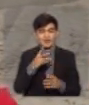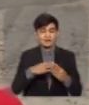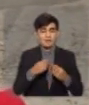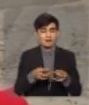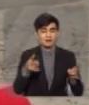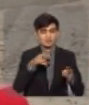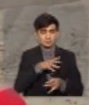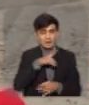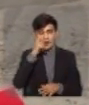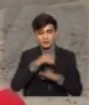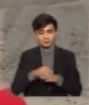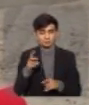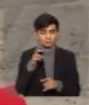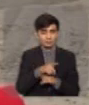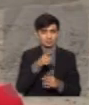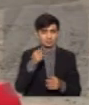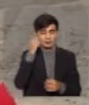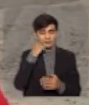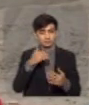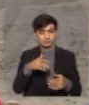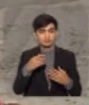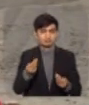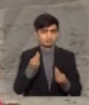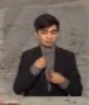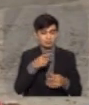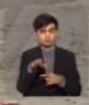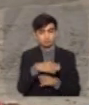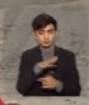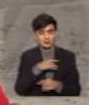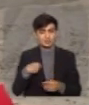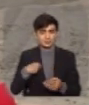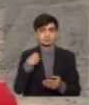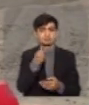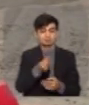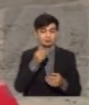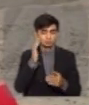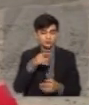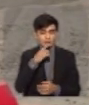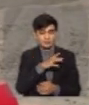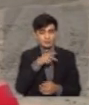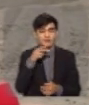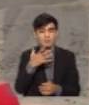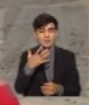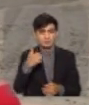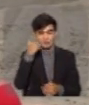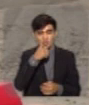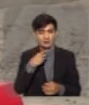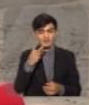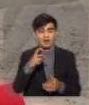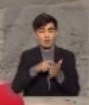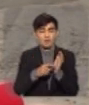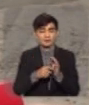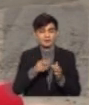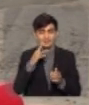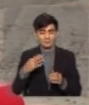қалды. Әкімдік келіп, мына үй қаңырап қалды, бізге беріңдер, біз сіздерге өтемақы төлейміз деді. Сол 2005 жылы екі бөлмелі